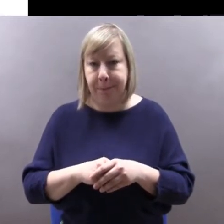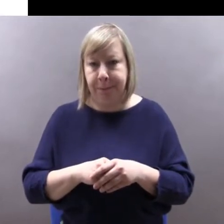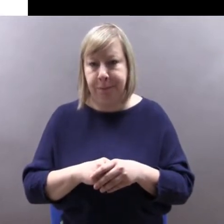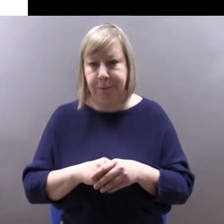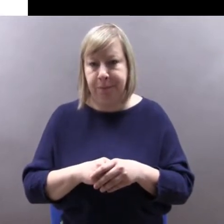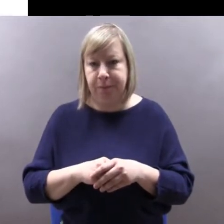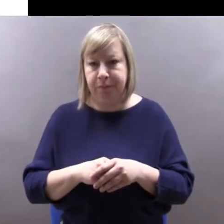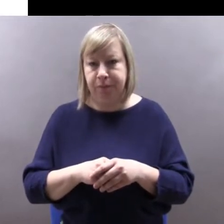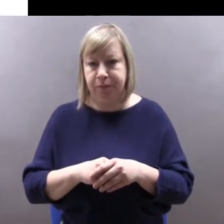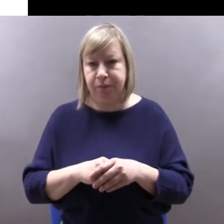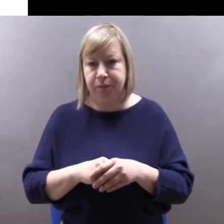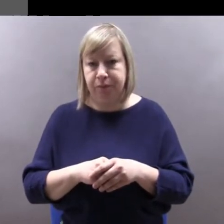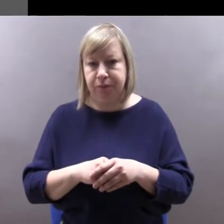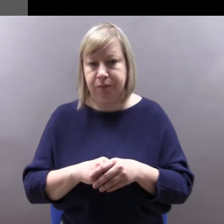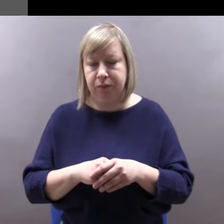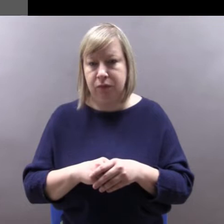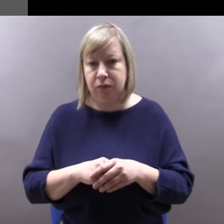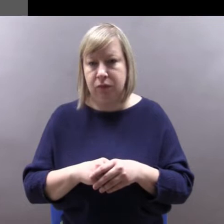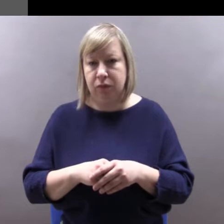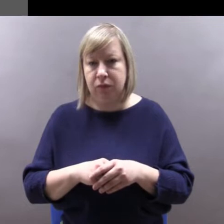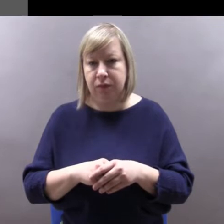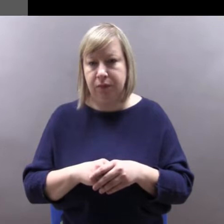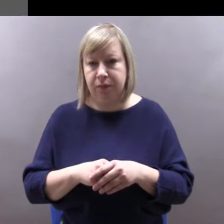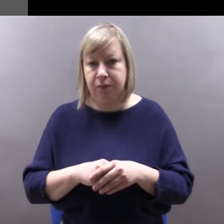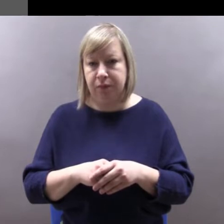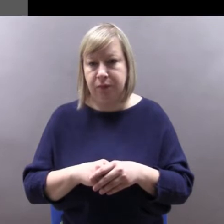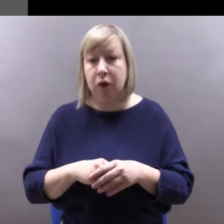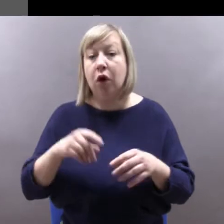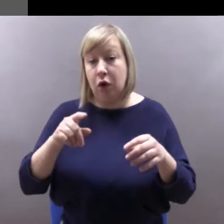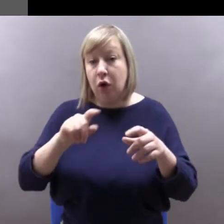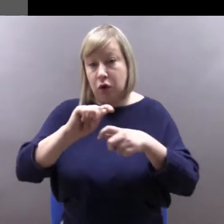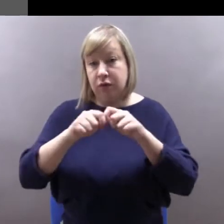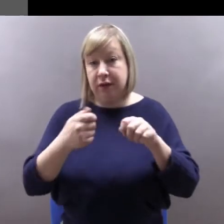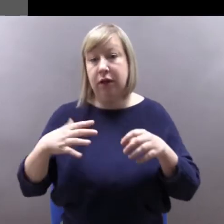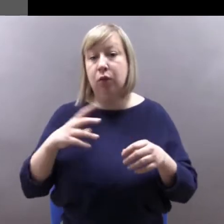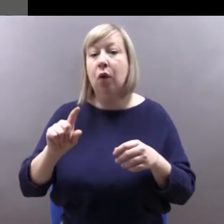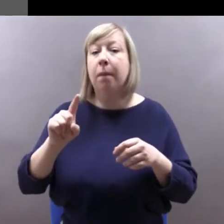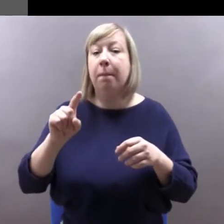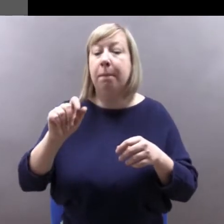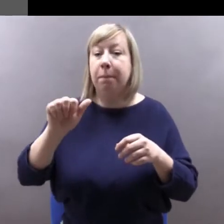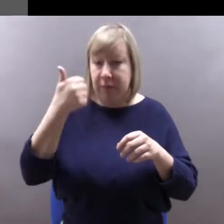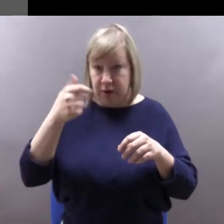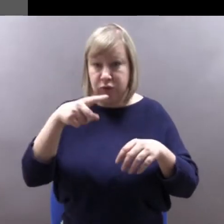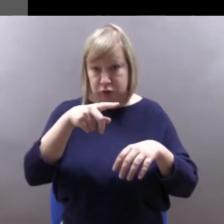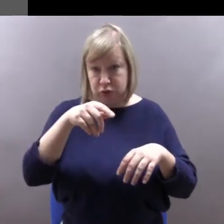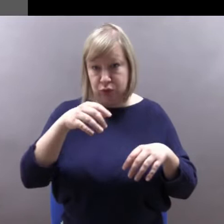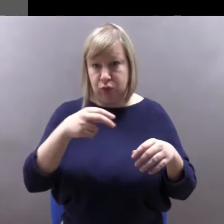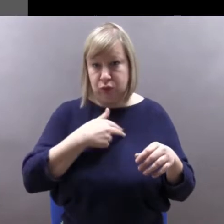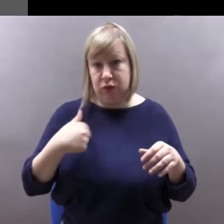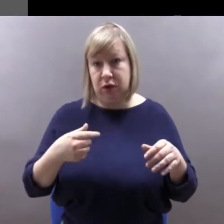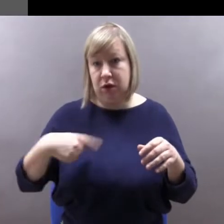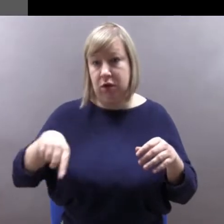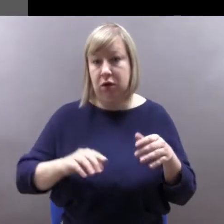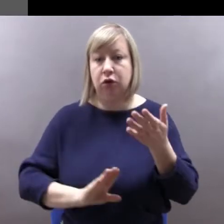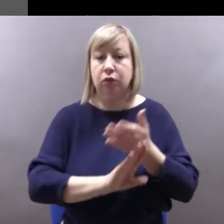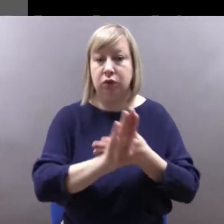Poprosiłabym o następny slajd, jak już się trochę nacieszyliśmy